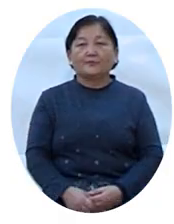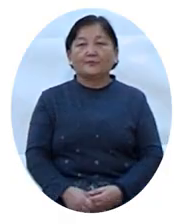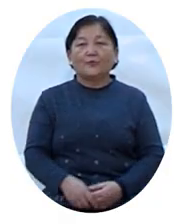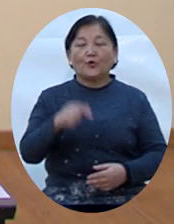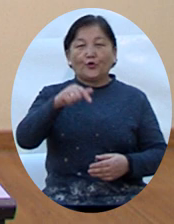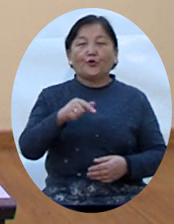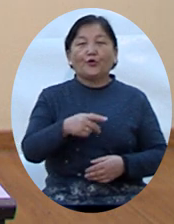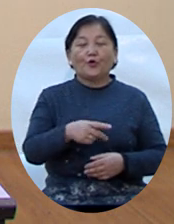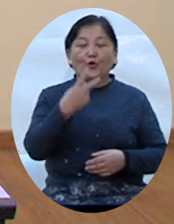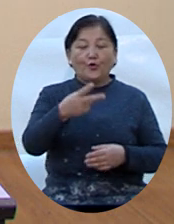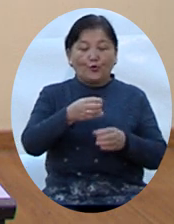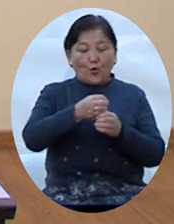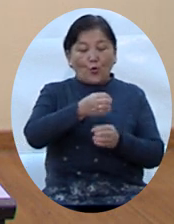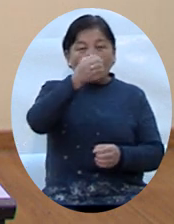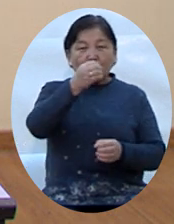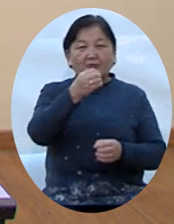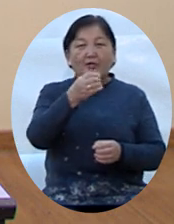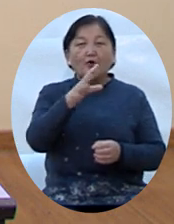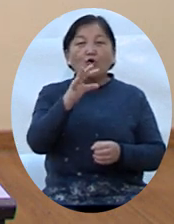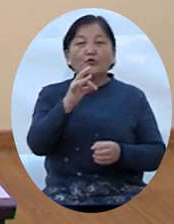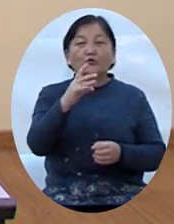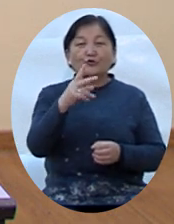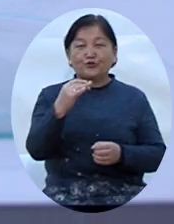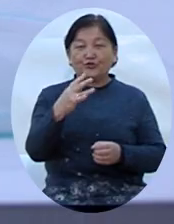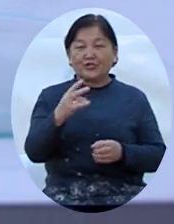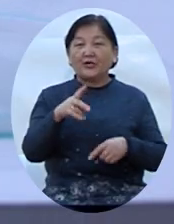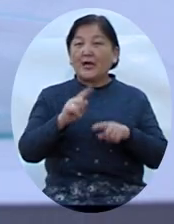За одоо бүгдээрээ 2 дахь уусамтлын орчинг шалгая.